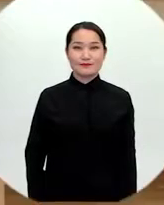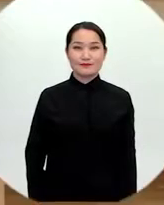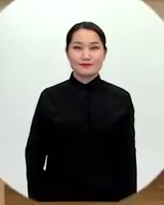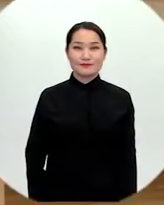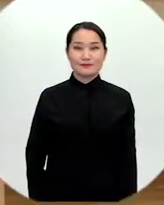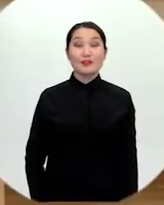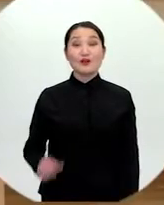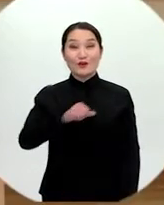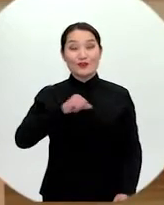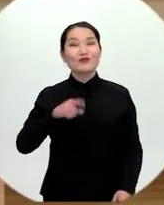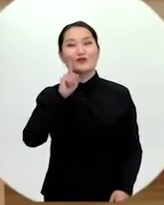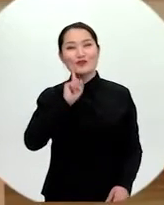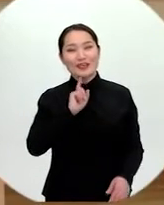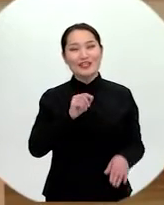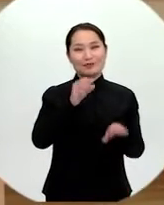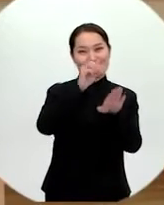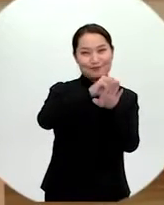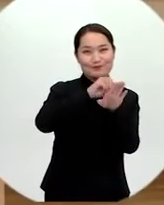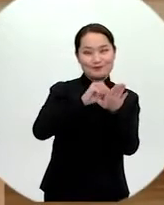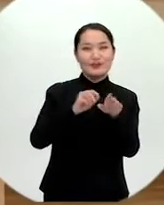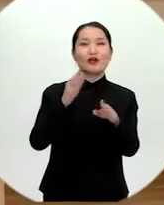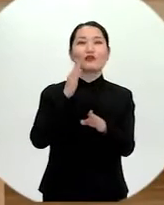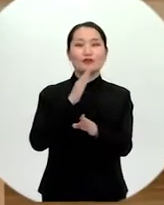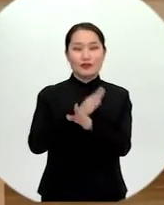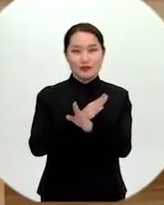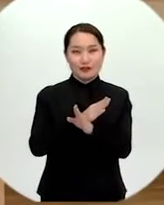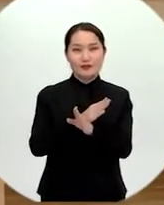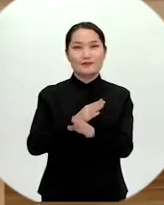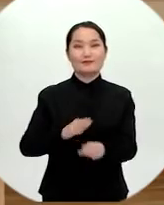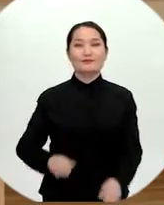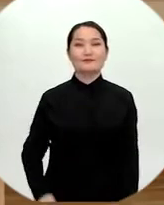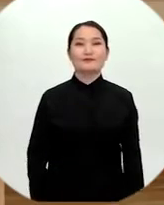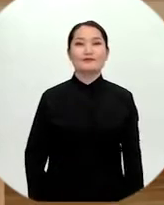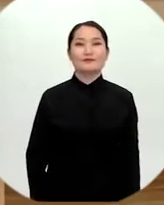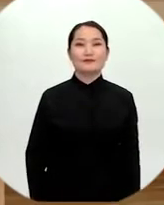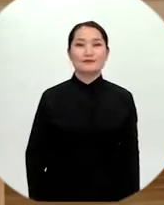Ани үл яаж чимгэж болно. За ингээд хоёр